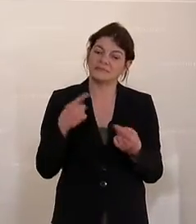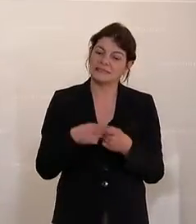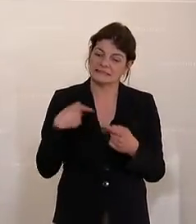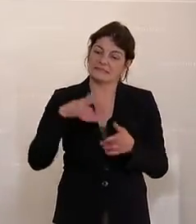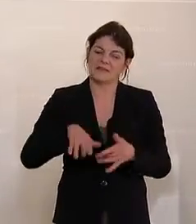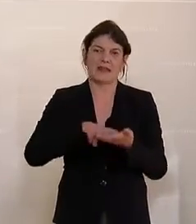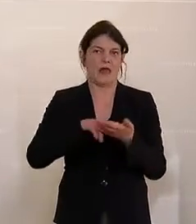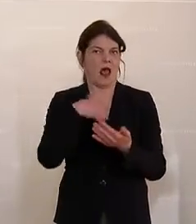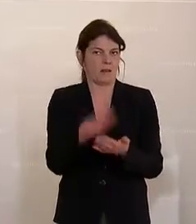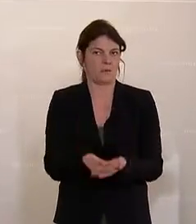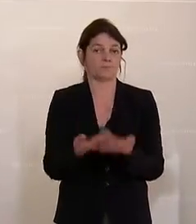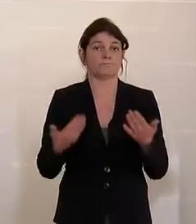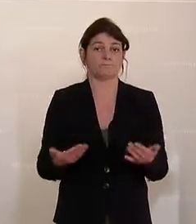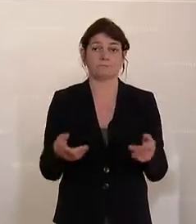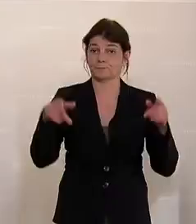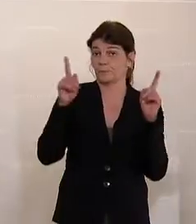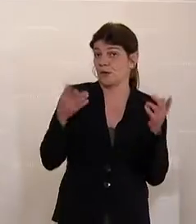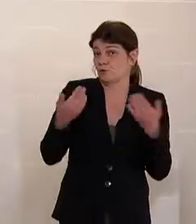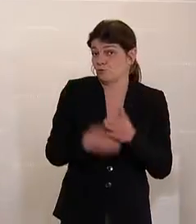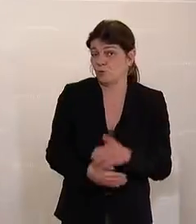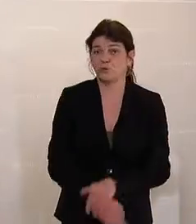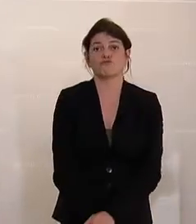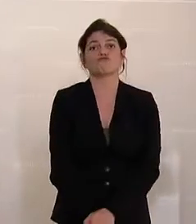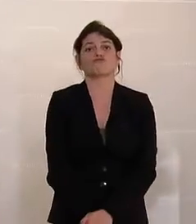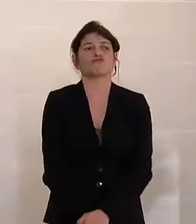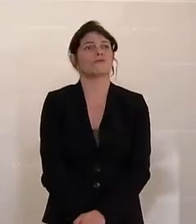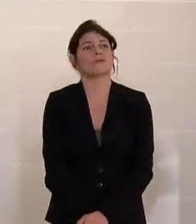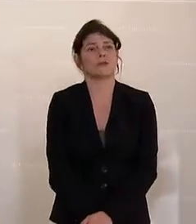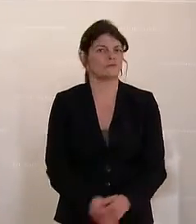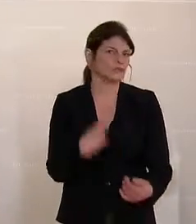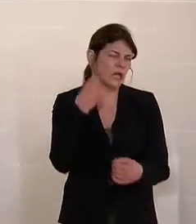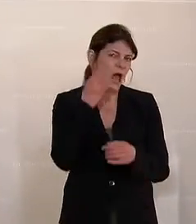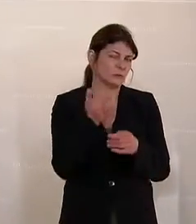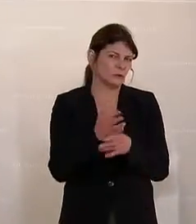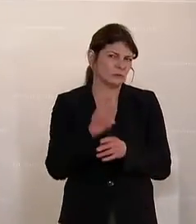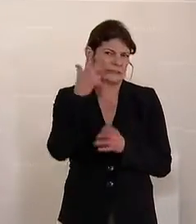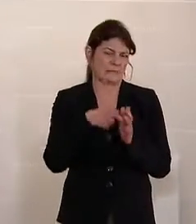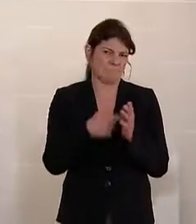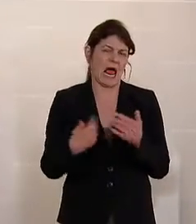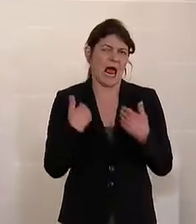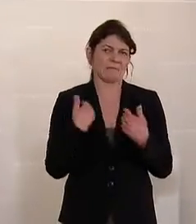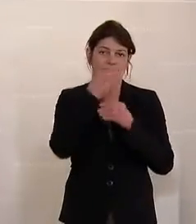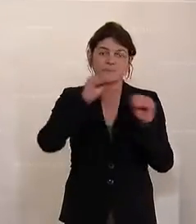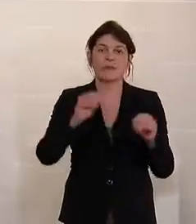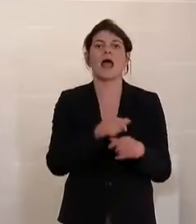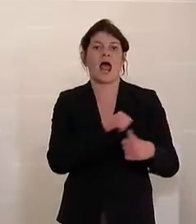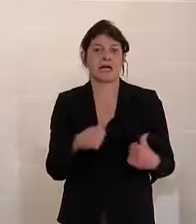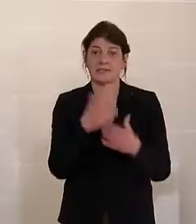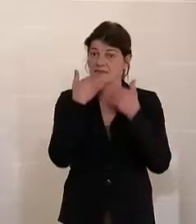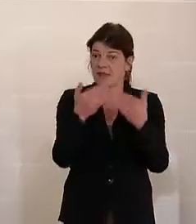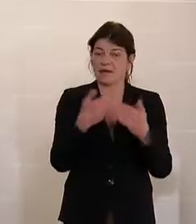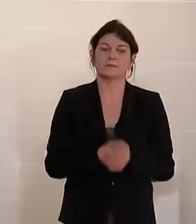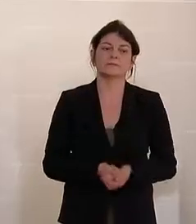Angebote. Lassen Sie mich am Schluss, ich mache das glaube ich jetzt schon zum dritten Mal, meinen herzlichen Dank an